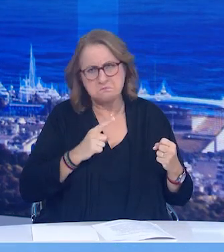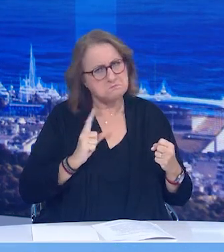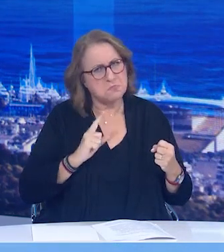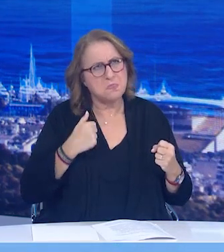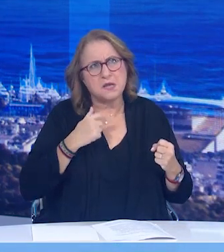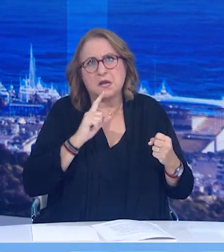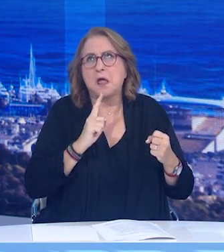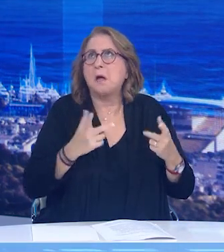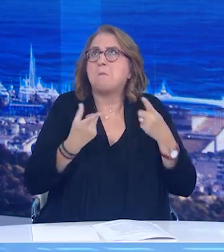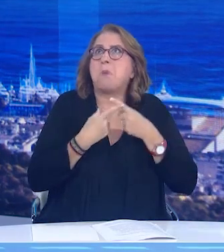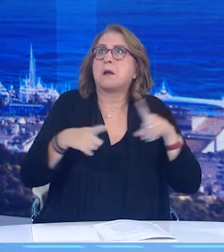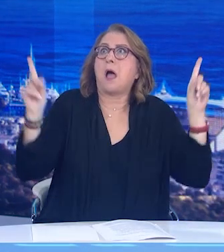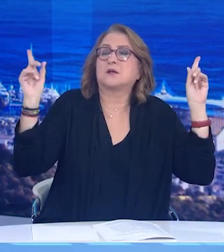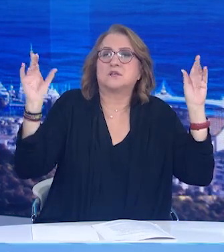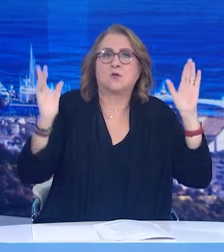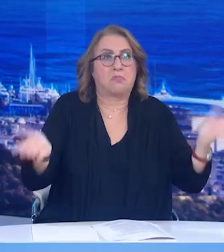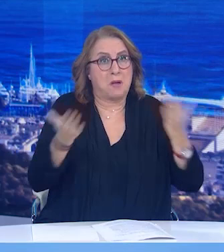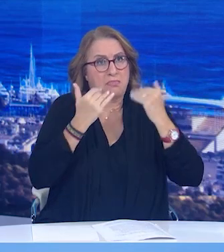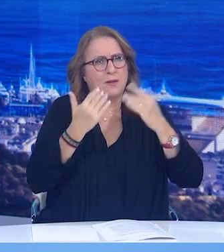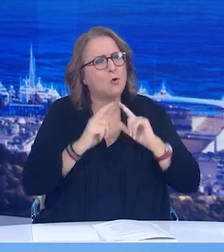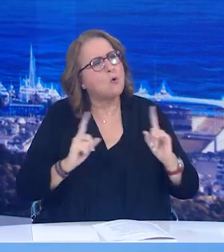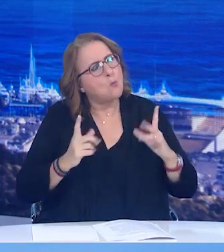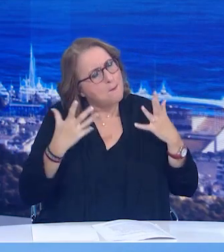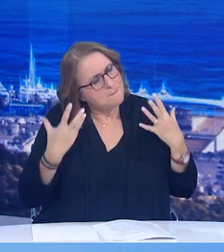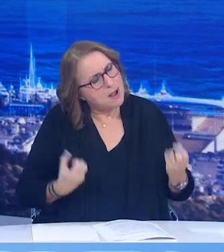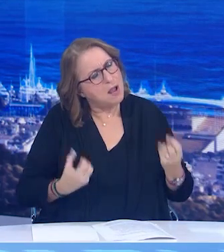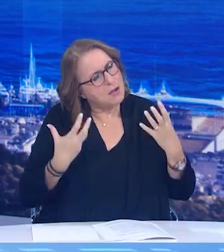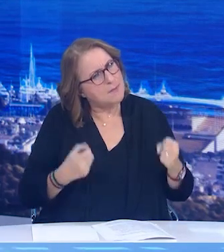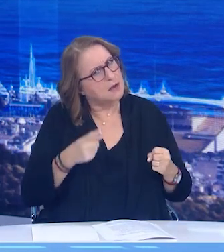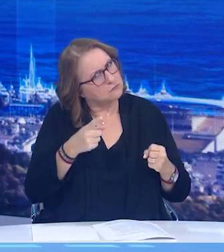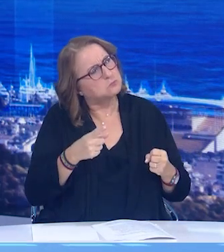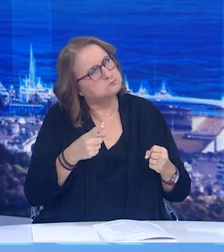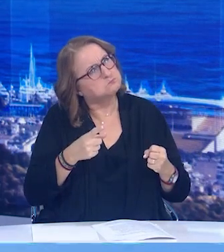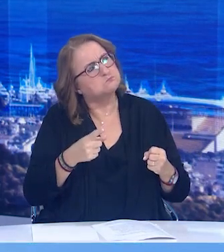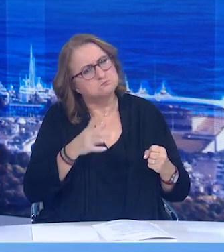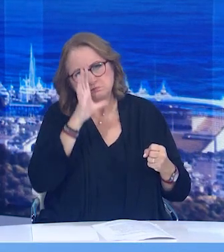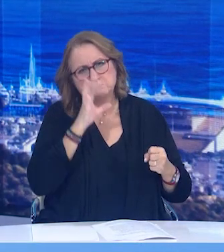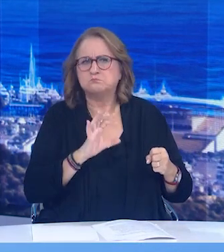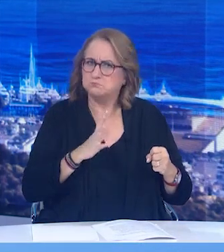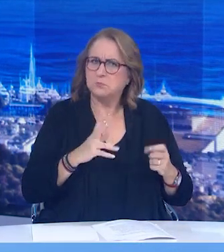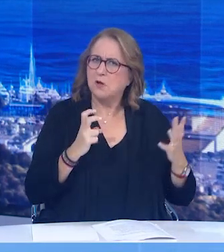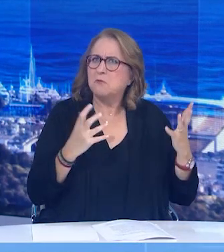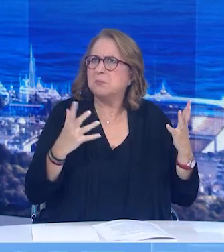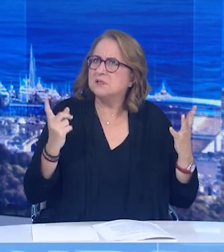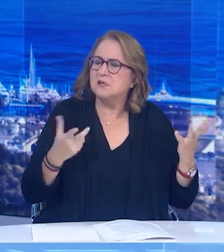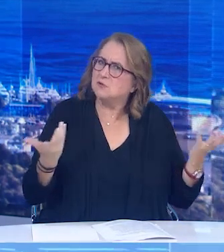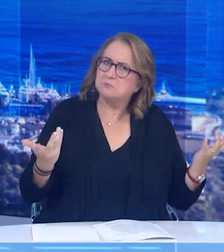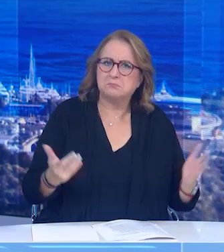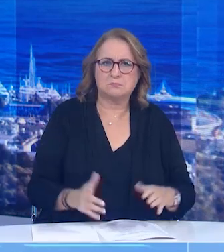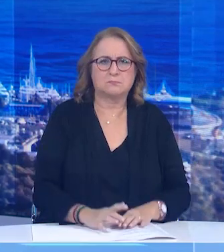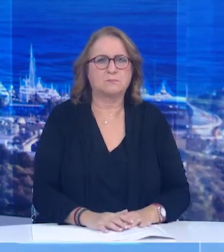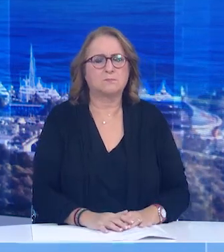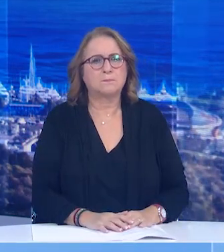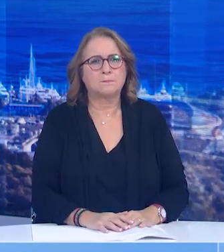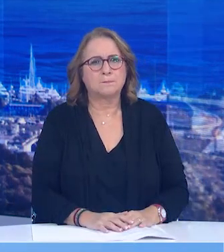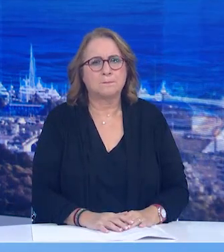σουρεαλιστική. Μου φαίνεται ότι είναι μια εκτίμηση η οποία θα μπορούσε και να επαληθευτεί. Δεν μου φαίνεται δηλαδή παράλογη. Ναι, αν μπορώ να